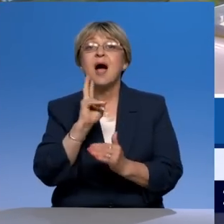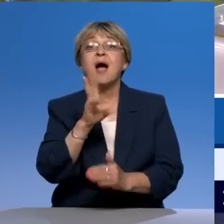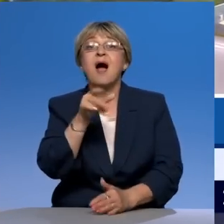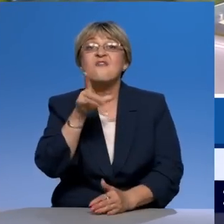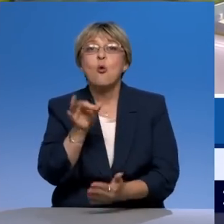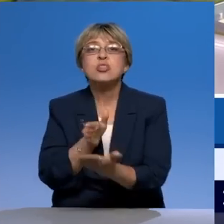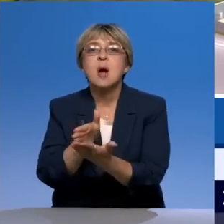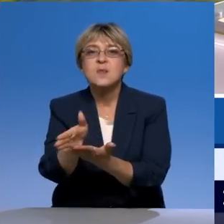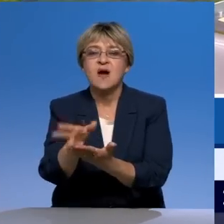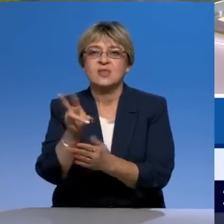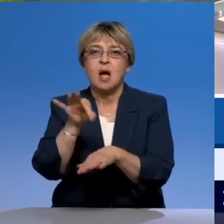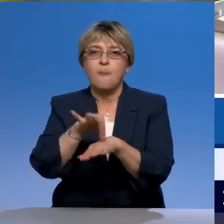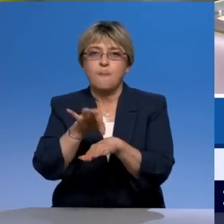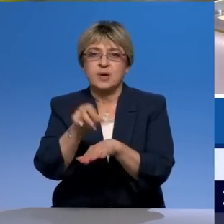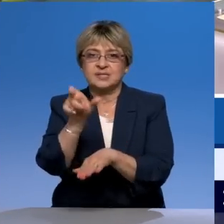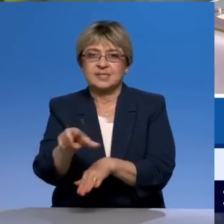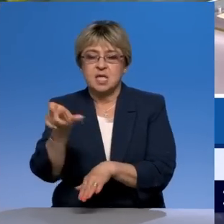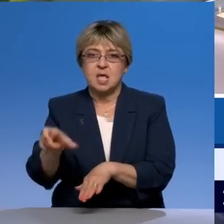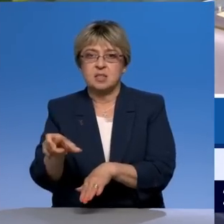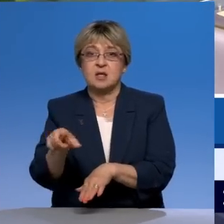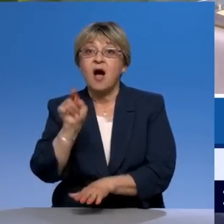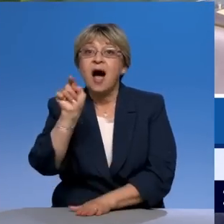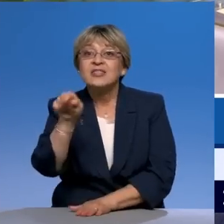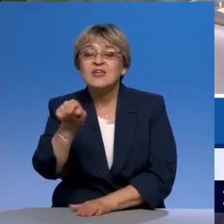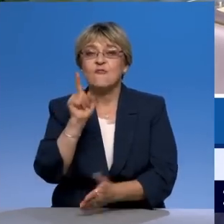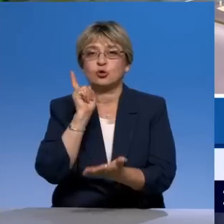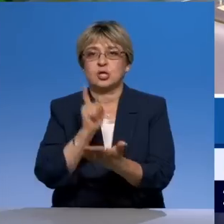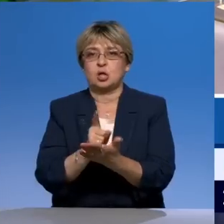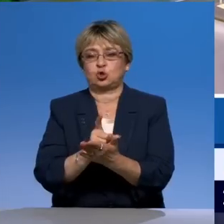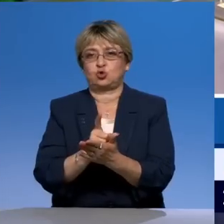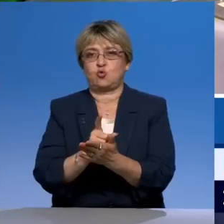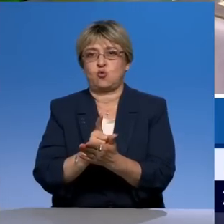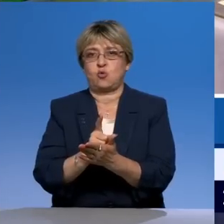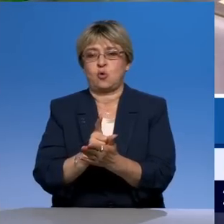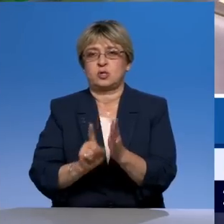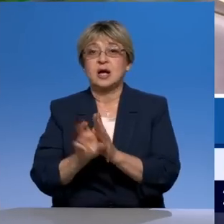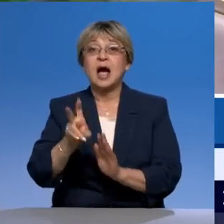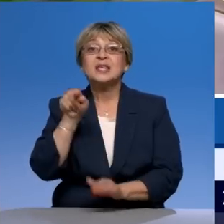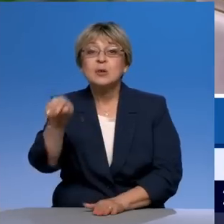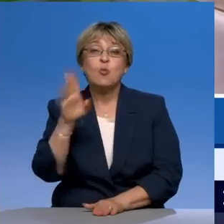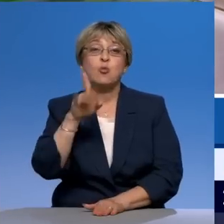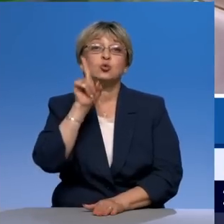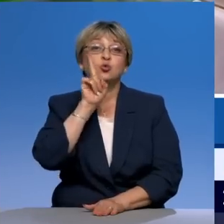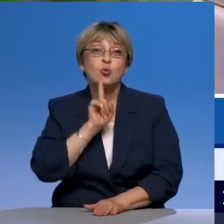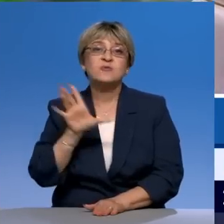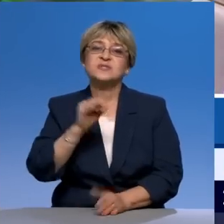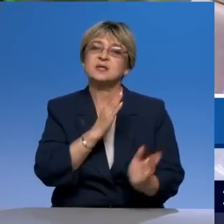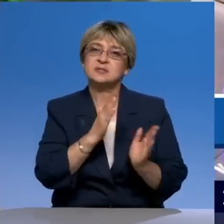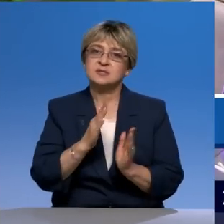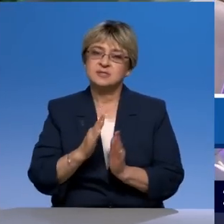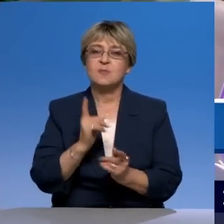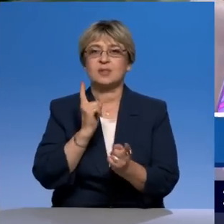случае на пациента. Если направлено на пациента, от него и должно исходить. То есть как будет пациенту удобнее, вся система должна строиться вокруг